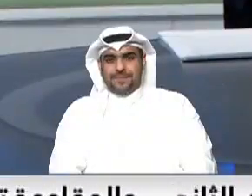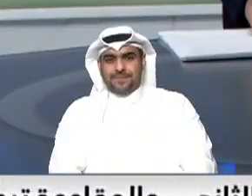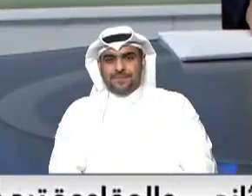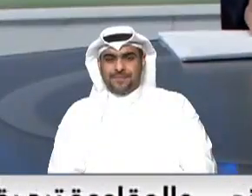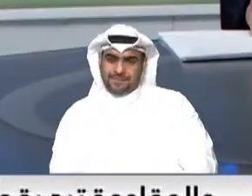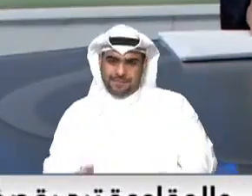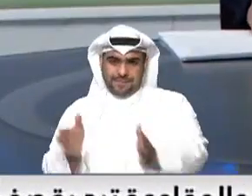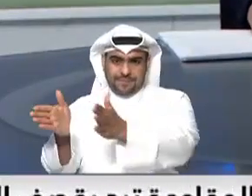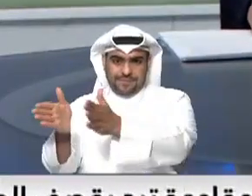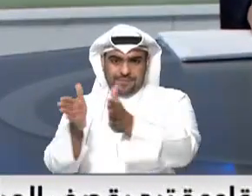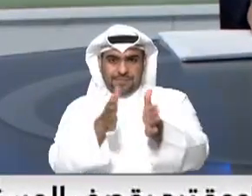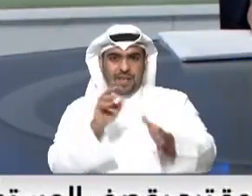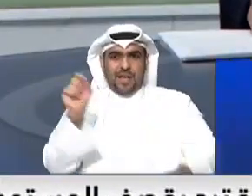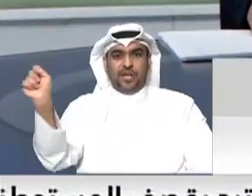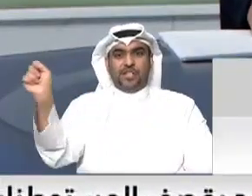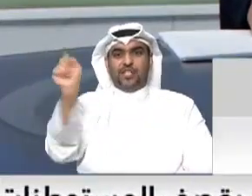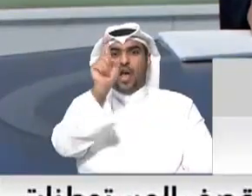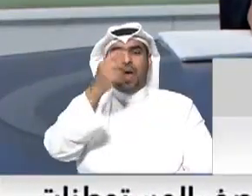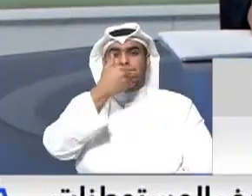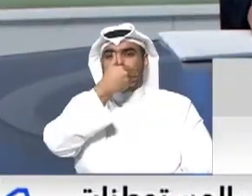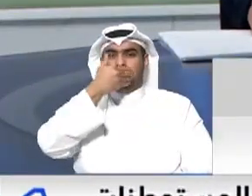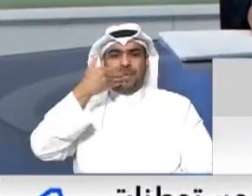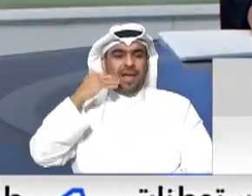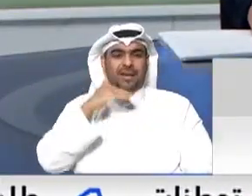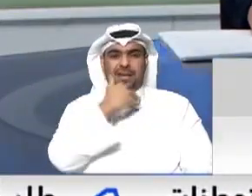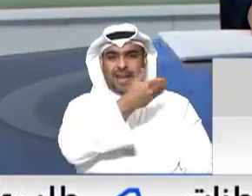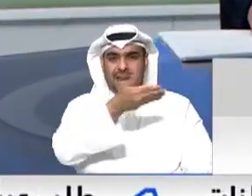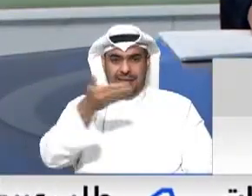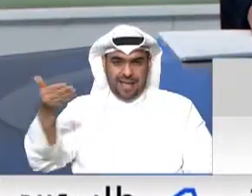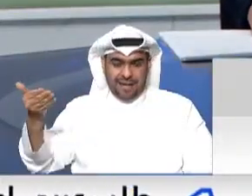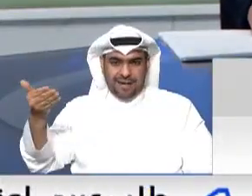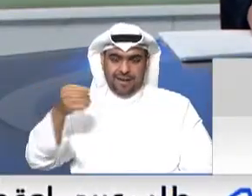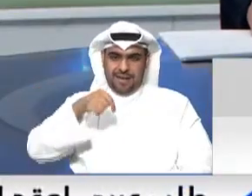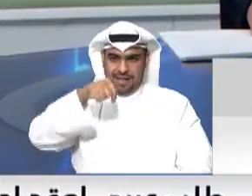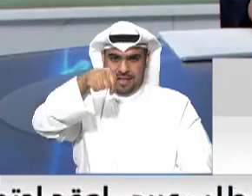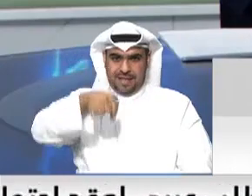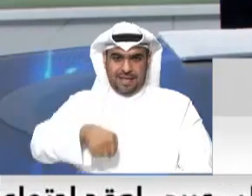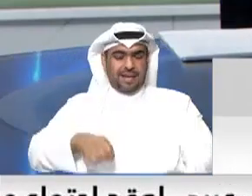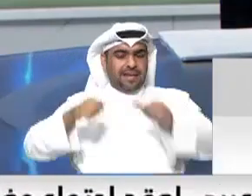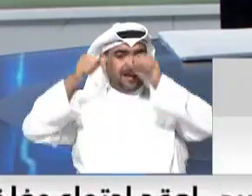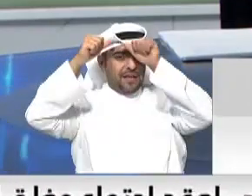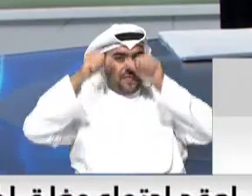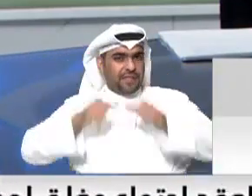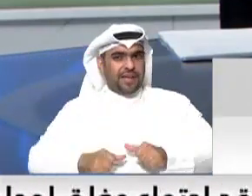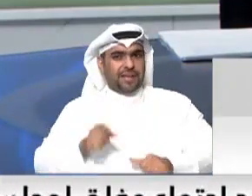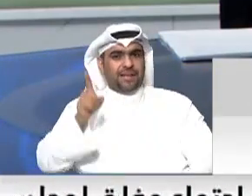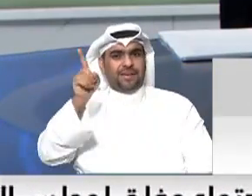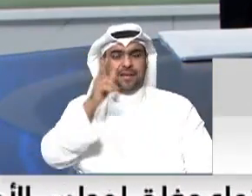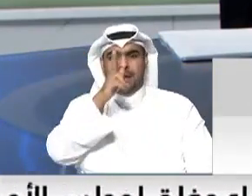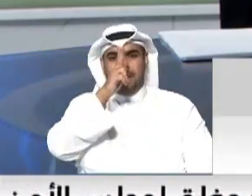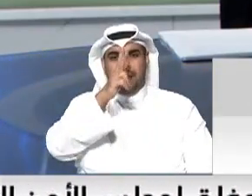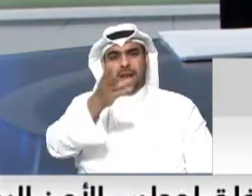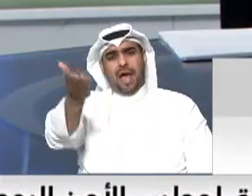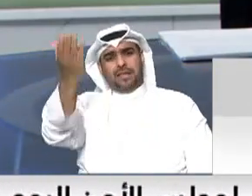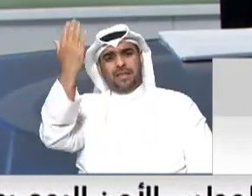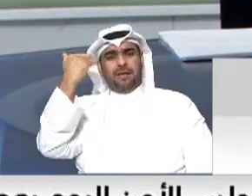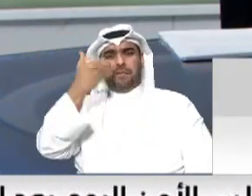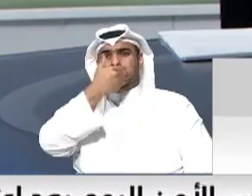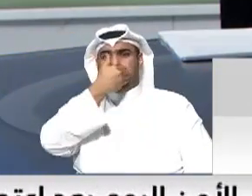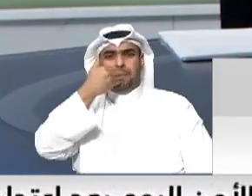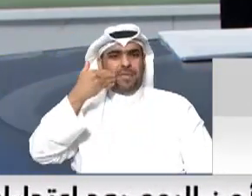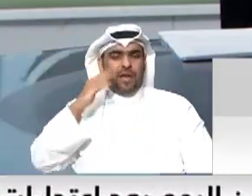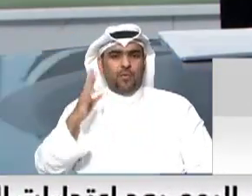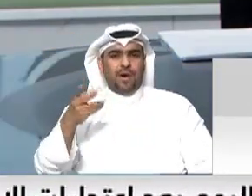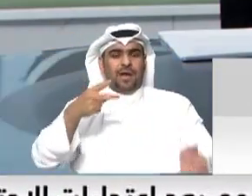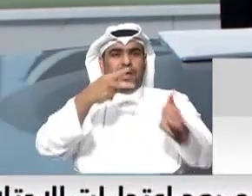في شهر الخير فعاليته مع هذا الكويت للابحاث العلميه استذكرت الاجواء الرمضانيه قديما حيث اضافت الالعاب